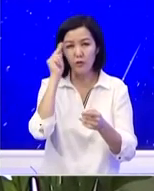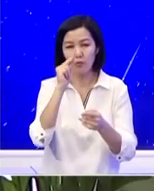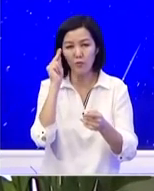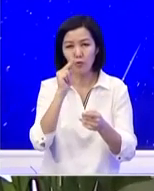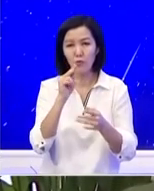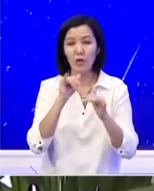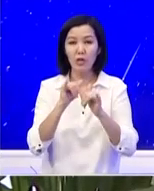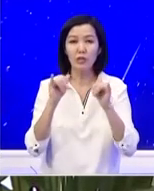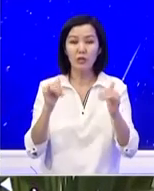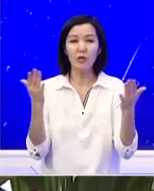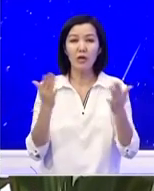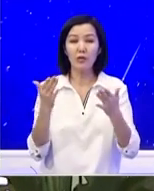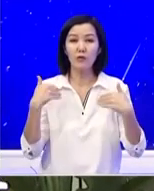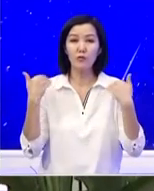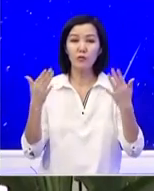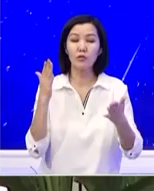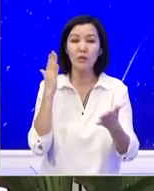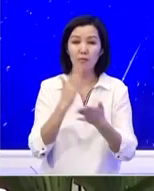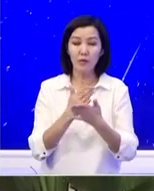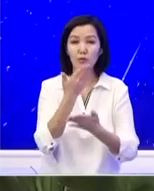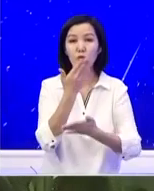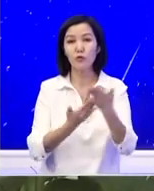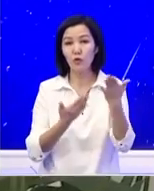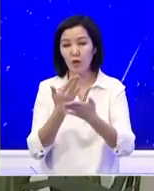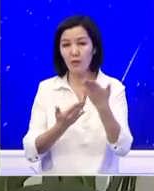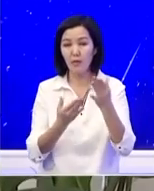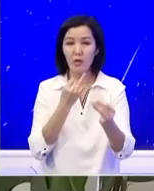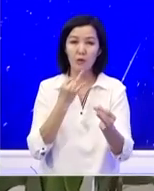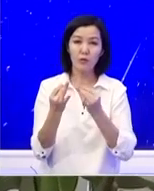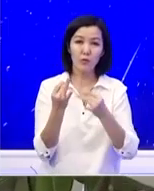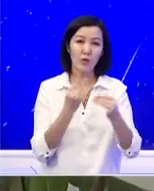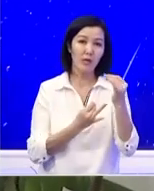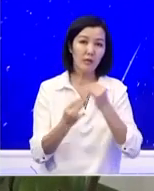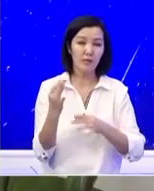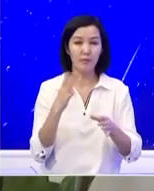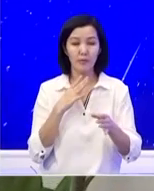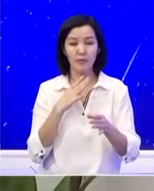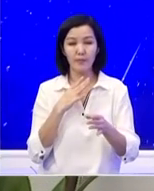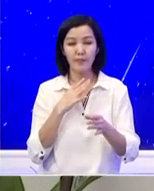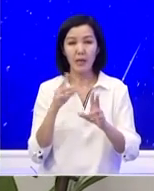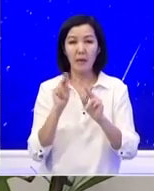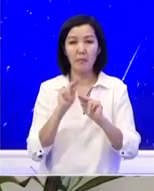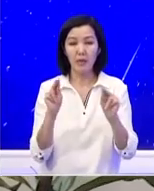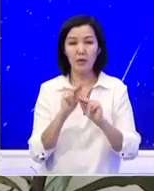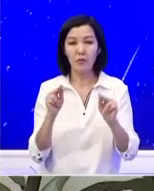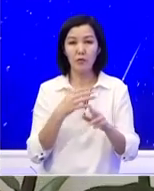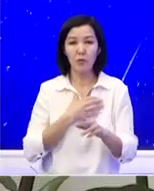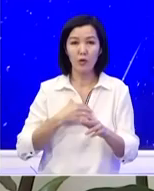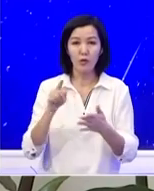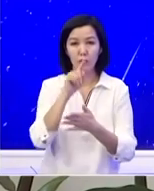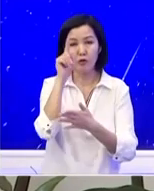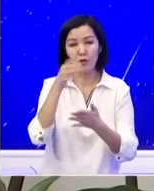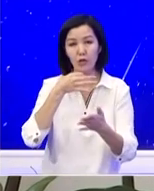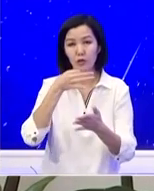үрдісін жетілдіру үшін қандай ұсыныстары бар, сол төңірегінде жаңағы сөз қозғалып, педагогтарды толғандырған сұрақтар болса,